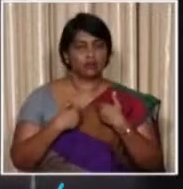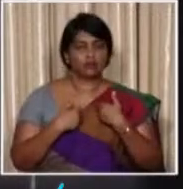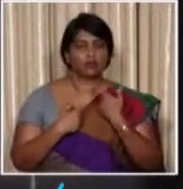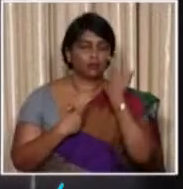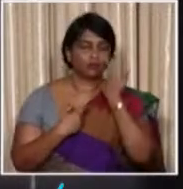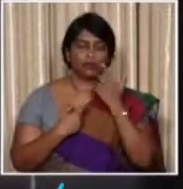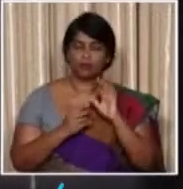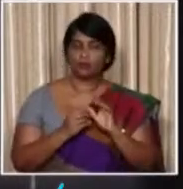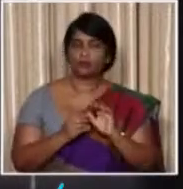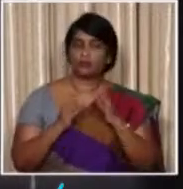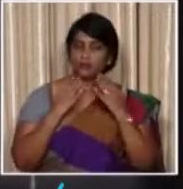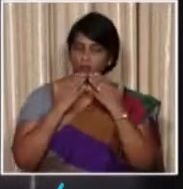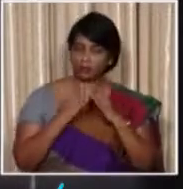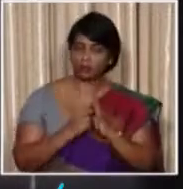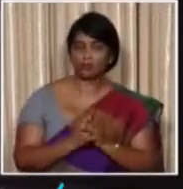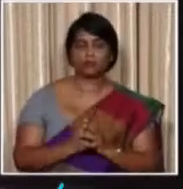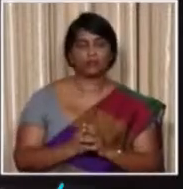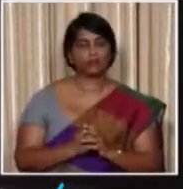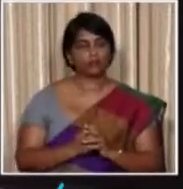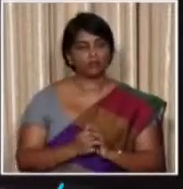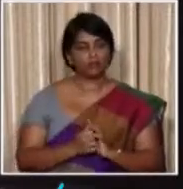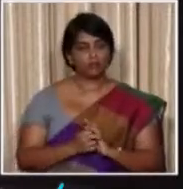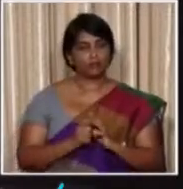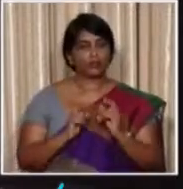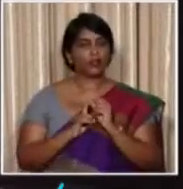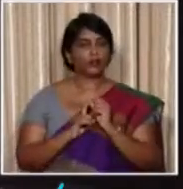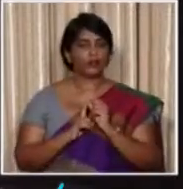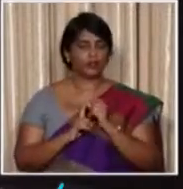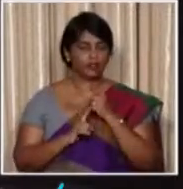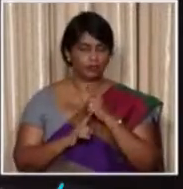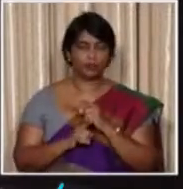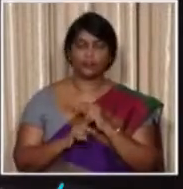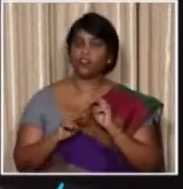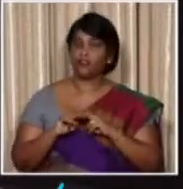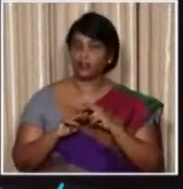කනගාටු වෙන්න ඕනේ. බොහොම ස්තුතියි. බොහොම ස්තුතියි. ගරු පයිසල් කාසිම් මැතිතුමා ඔබතුමාට මිනිත්තු